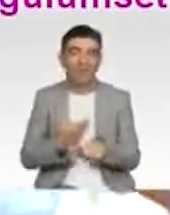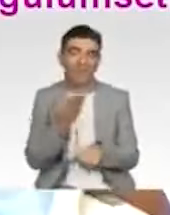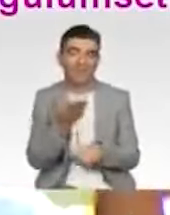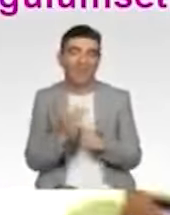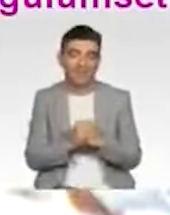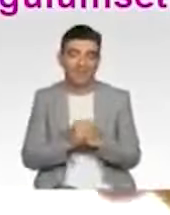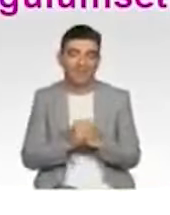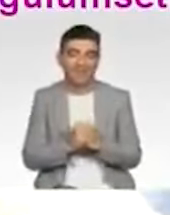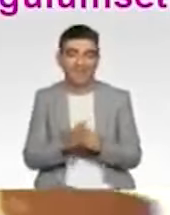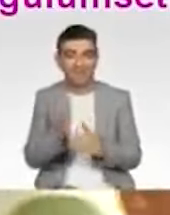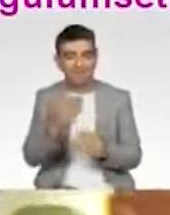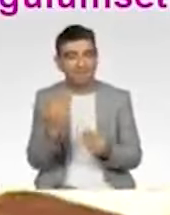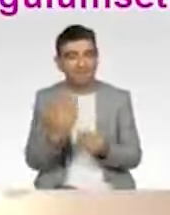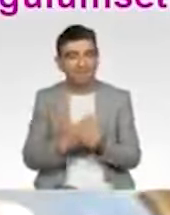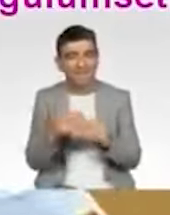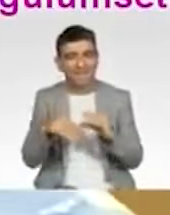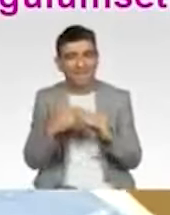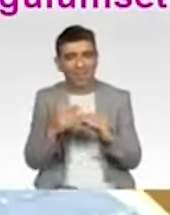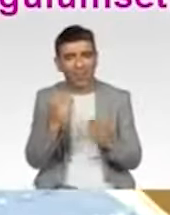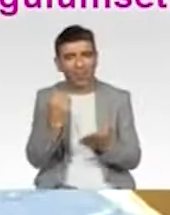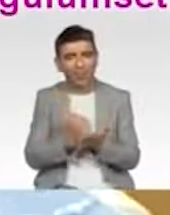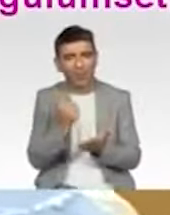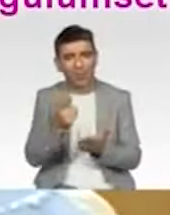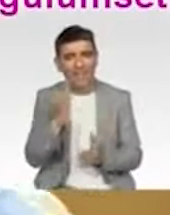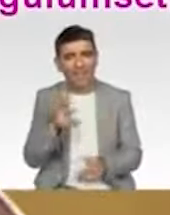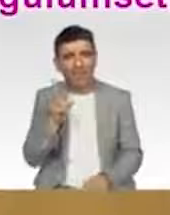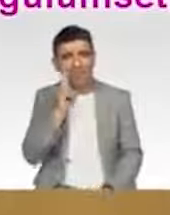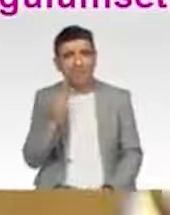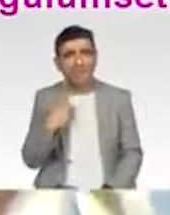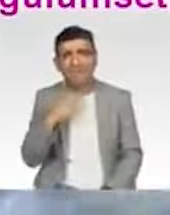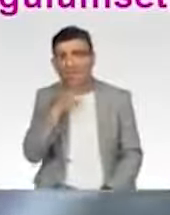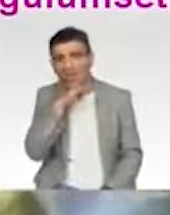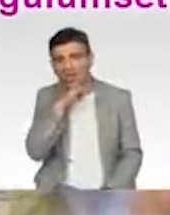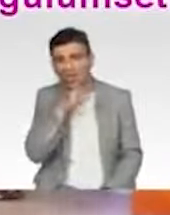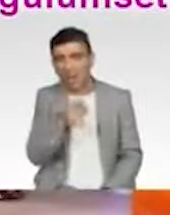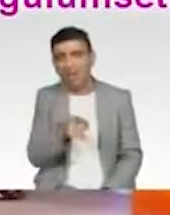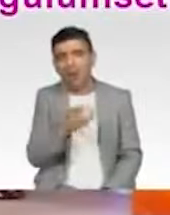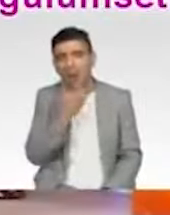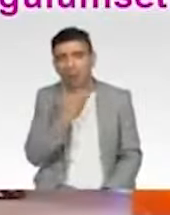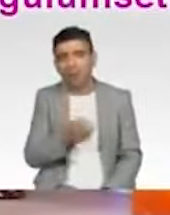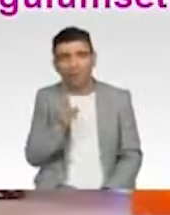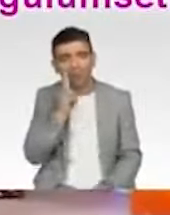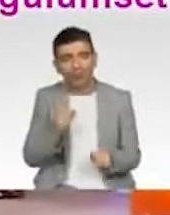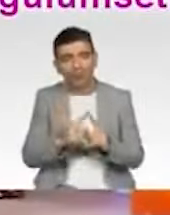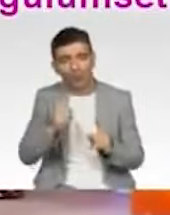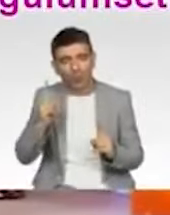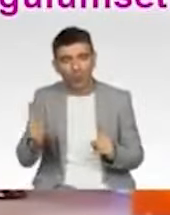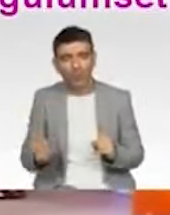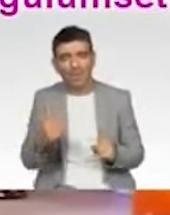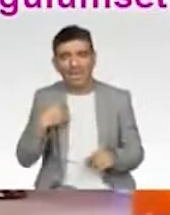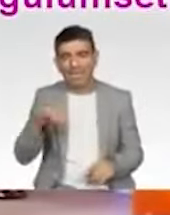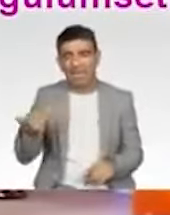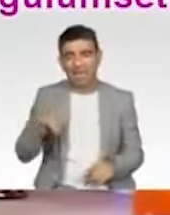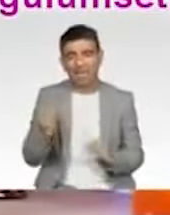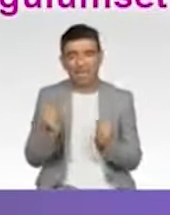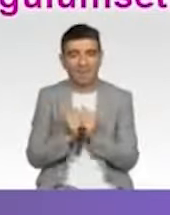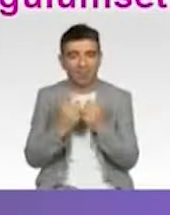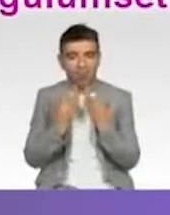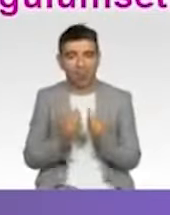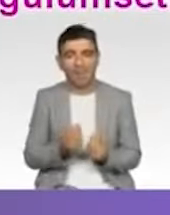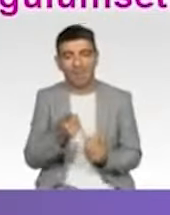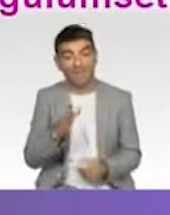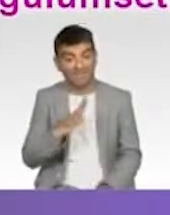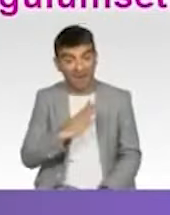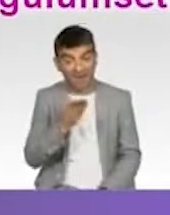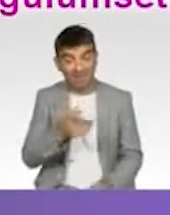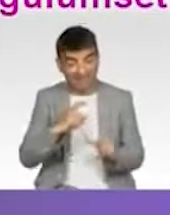subhanallah. Mektubun en sonunda diyor ki, Fadir abi, benimle yaşlanmaya, ömrümün sonuna kadar yanı başımda olmaya